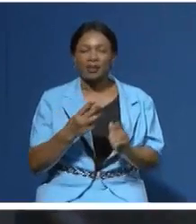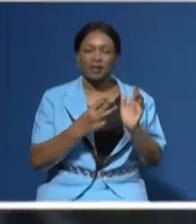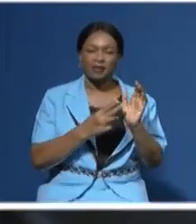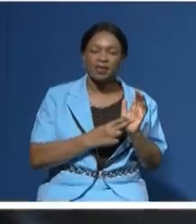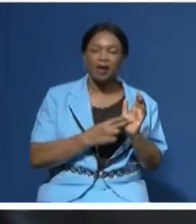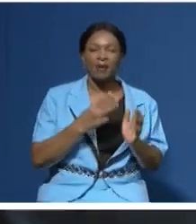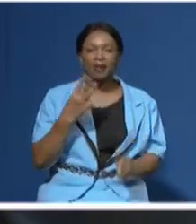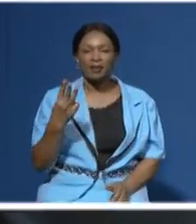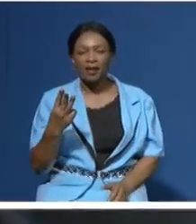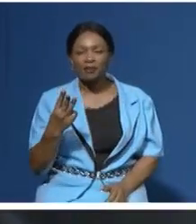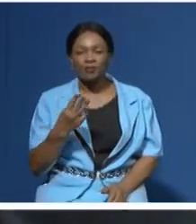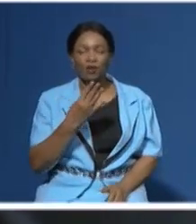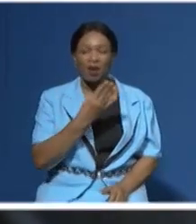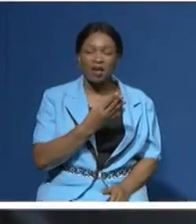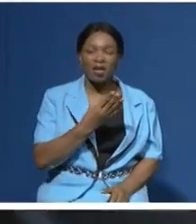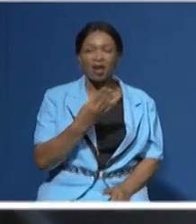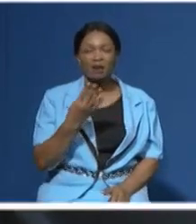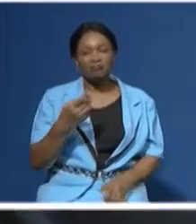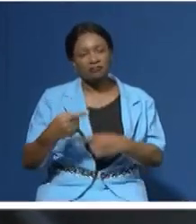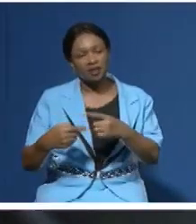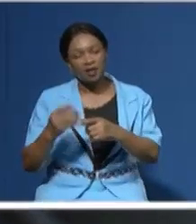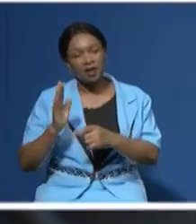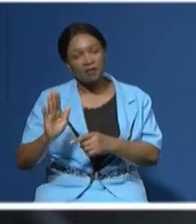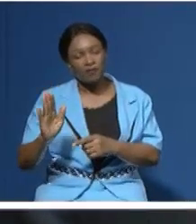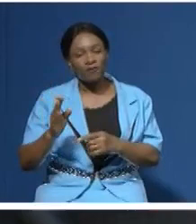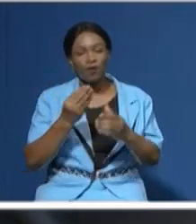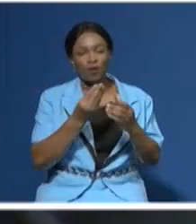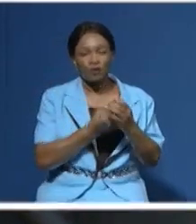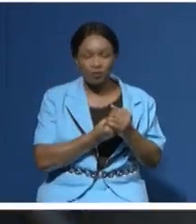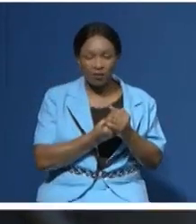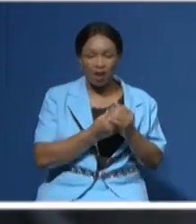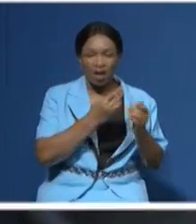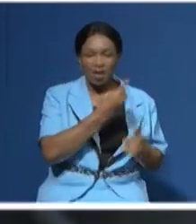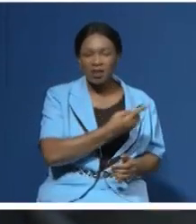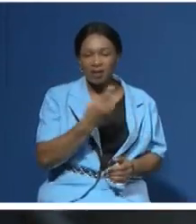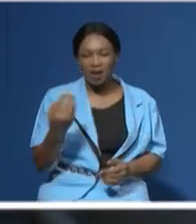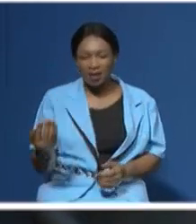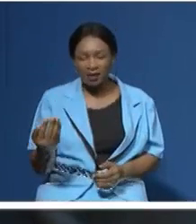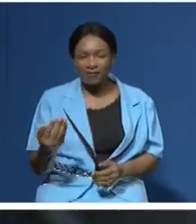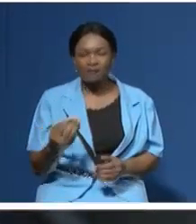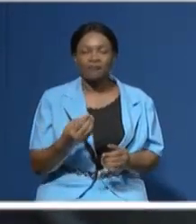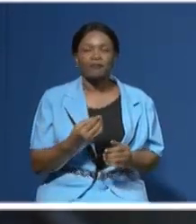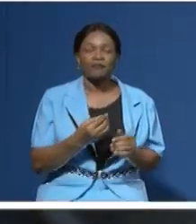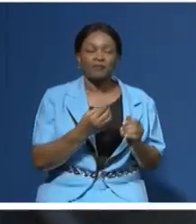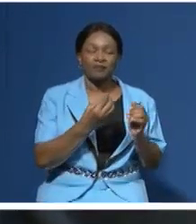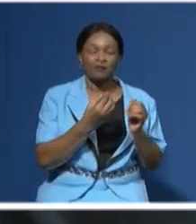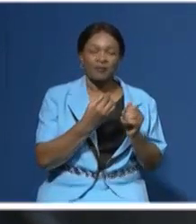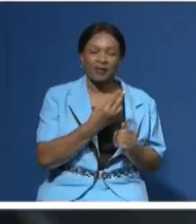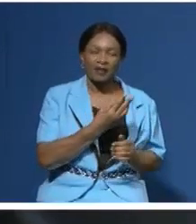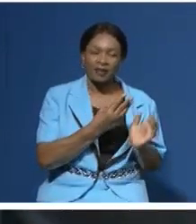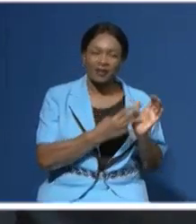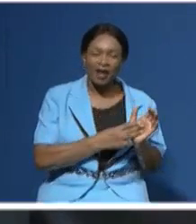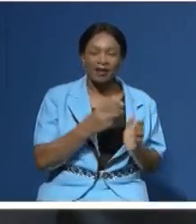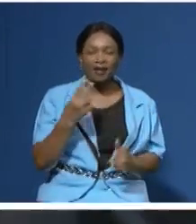na ngapi? Kwa hiyo jumla ya hii na hii ni 10. Yaani 9 jumlisha 1 ni ngapi? 10. 8 na 2 ni ngapi?